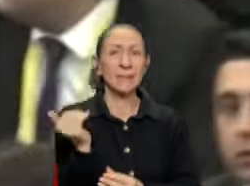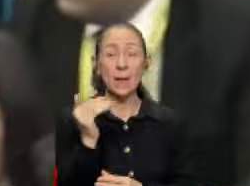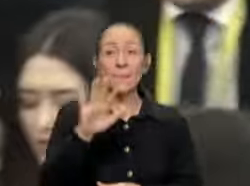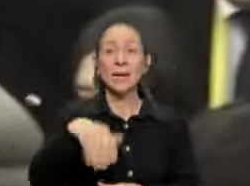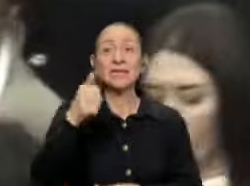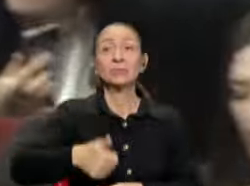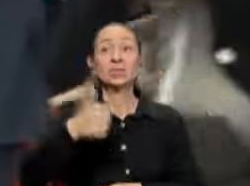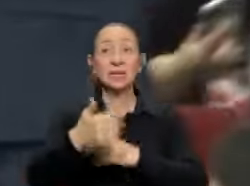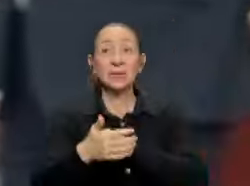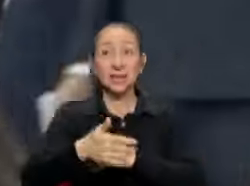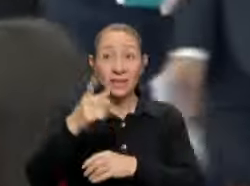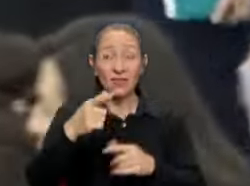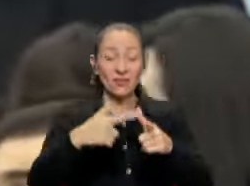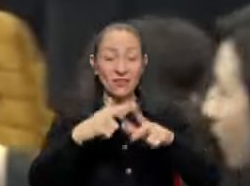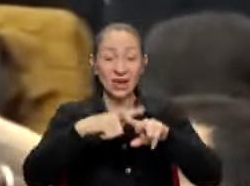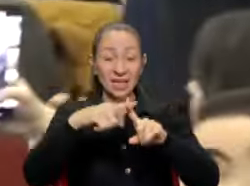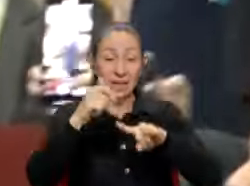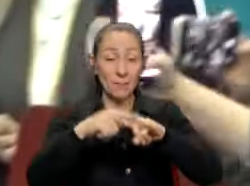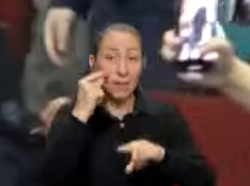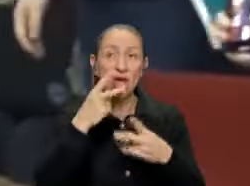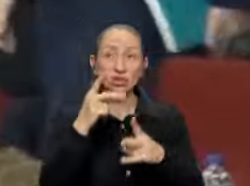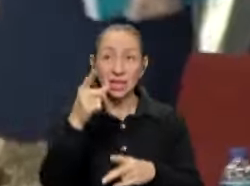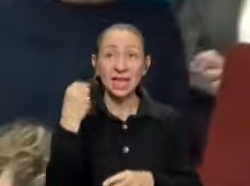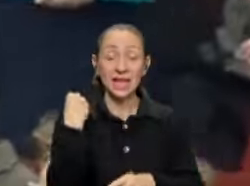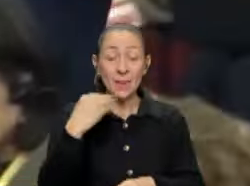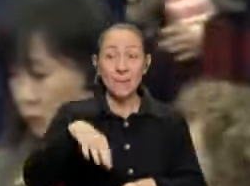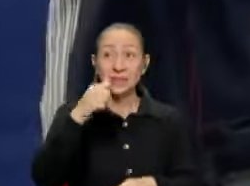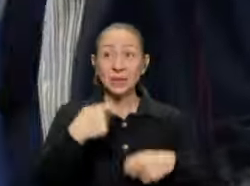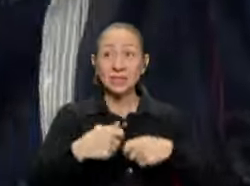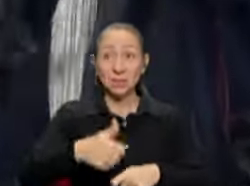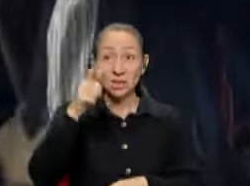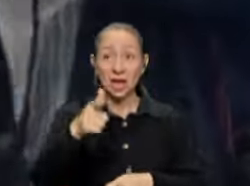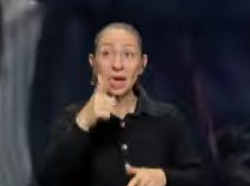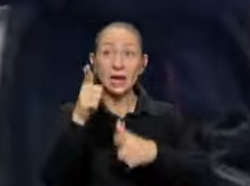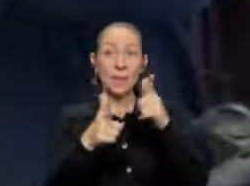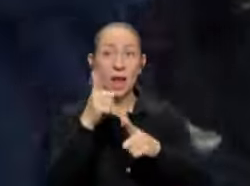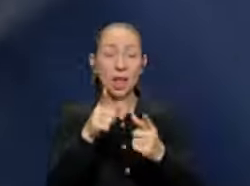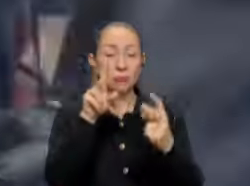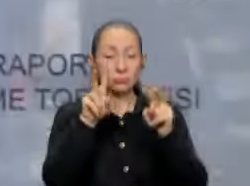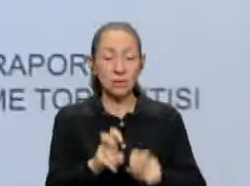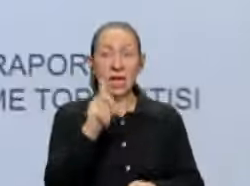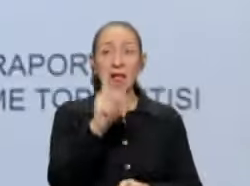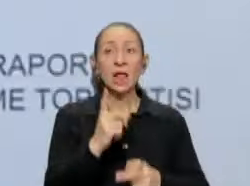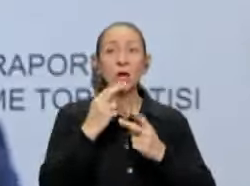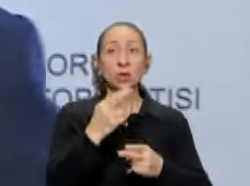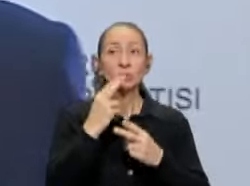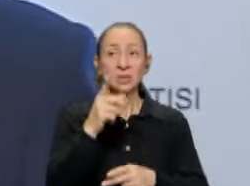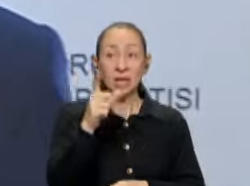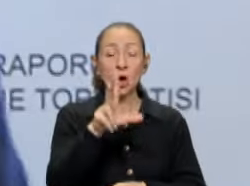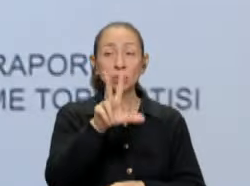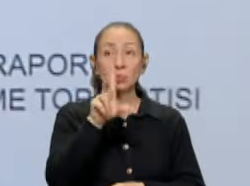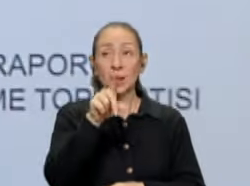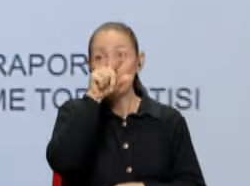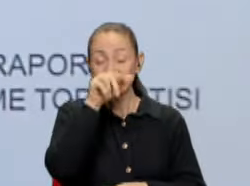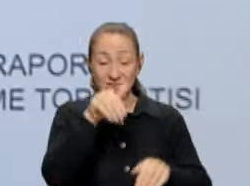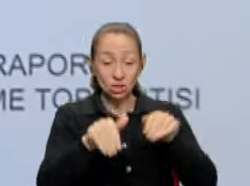Merkez Bankası Başkanı Fatih karağan açıkladı yeni Merkez Bankası başkanı kameralar karşısında ilk konuşmasında 31